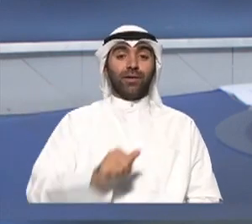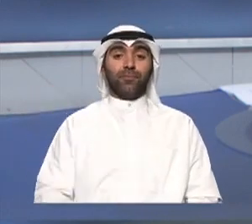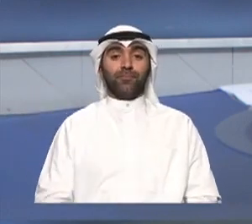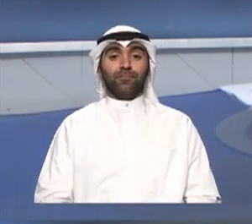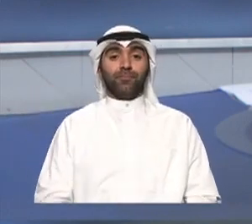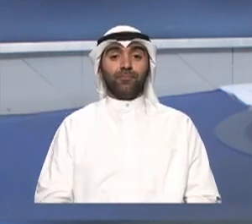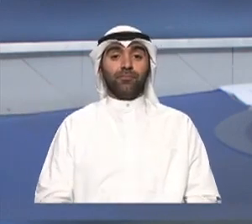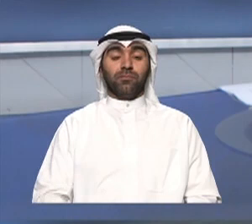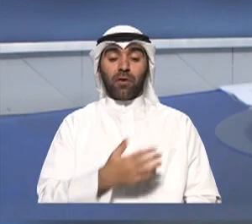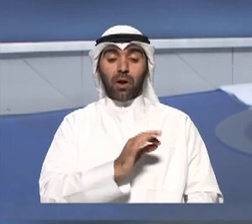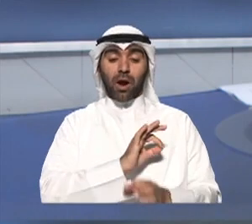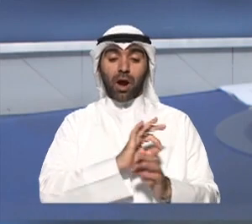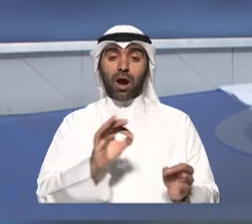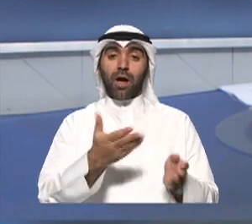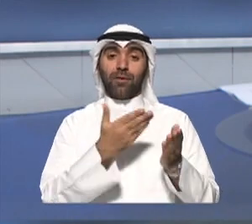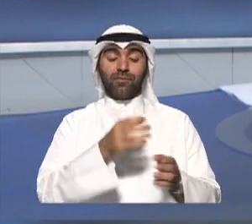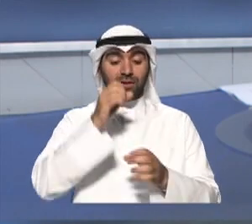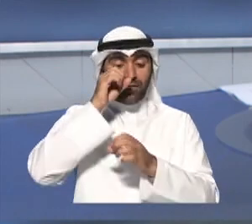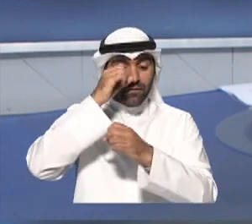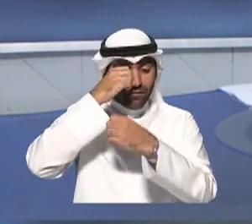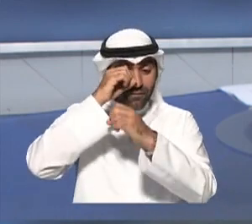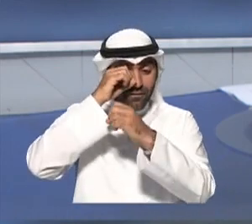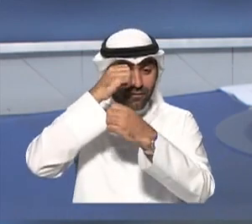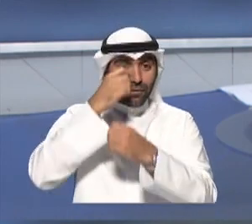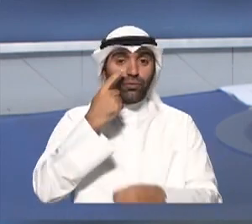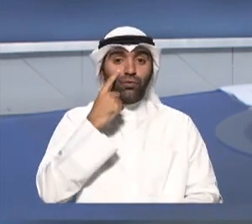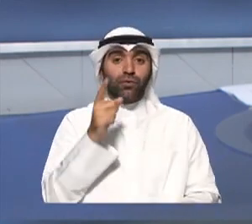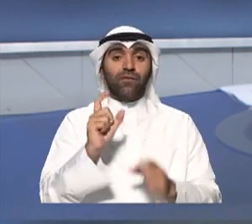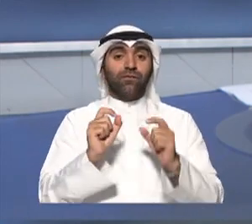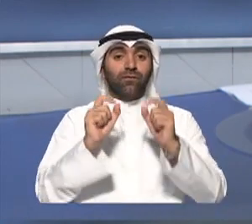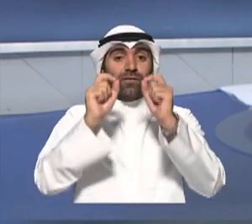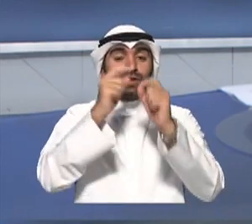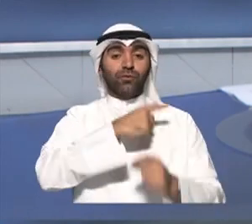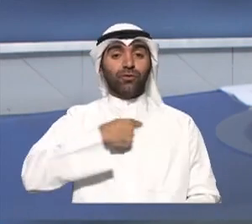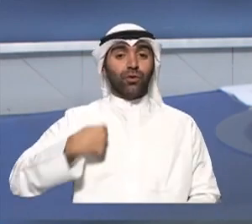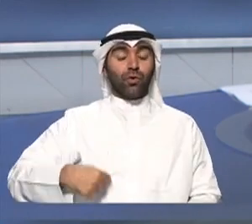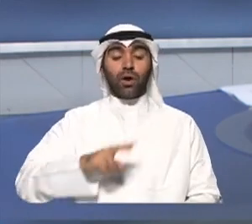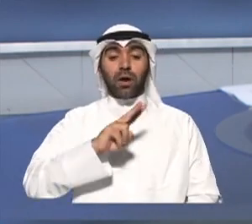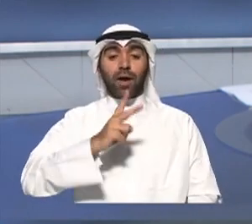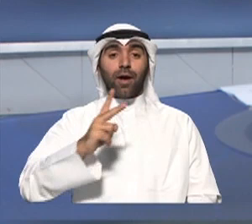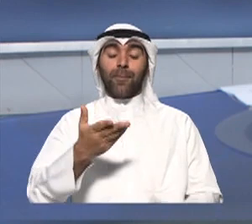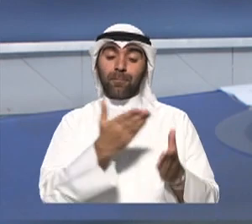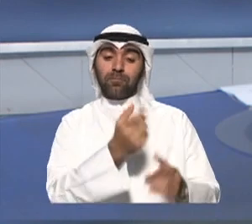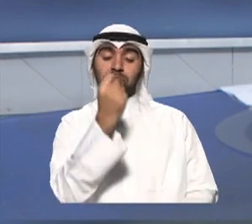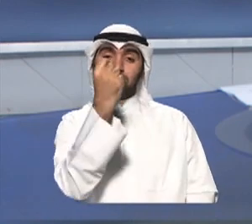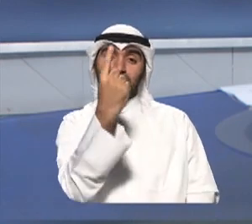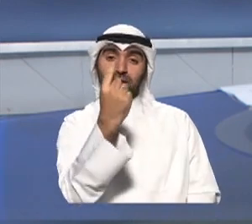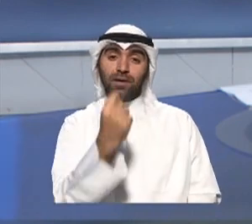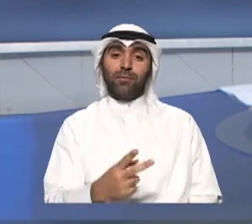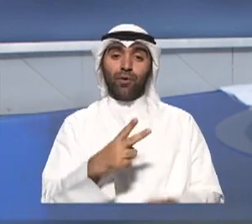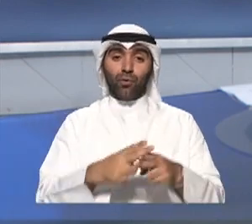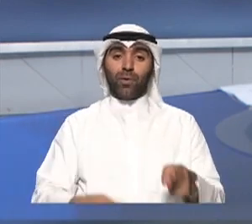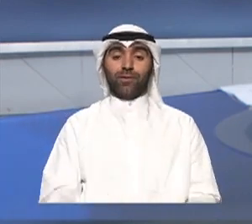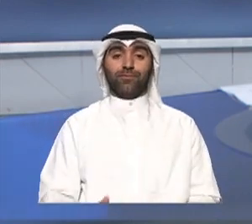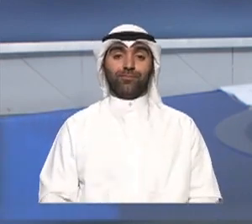مخبرية حديثة لفحص جميع الحالات المشتبه بإصابتهم بفيروس كورونا المستجد. مختبرات